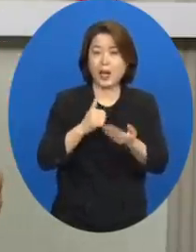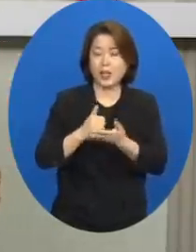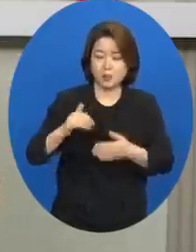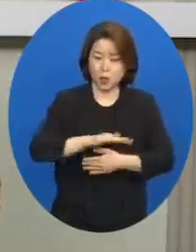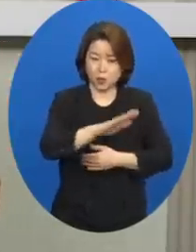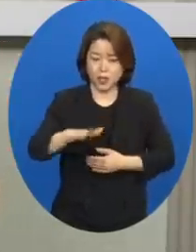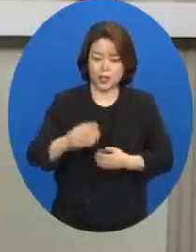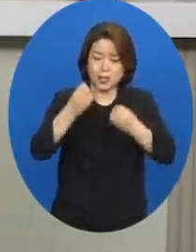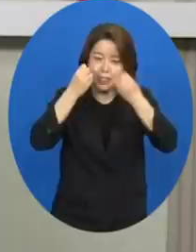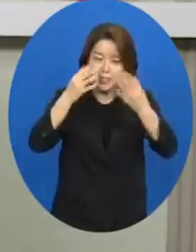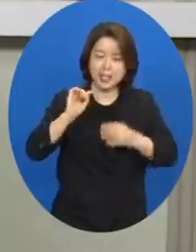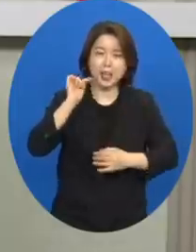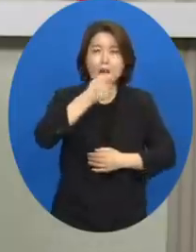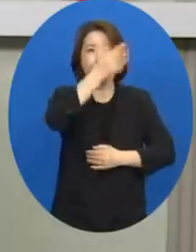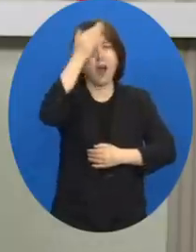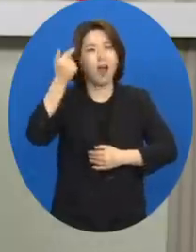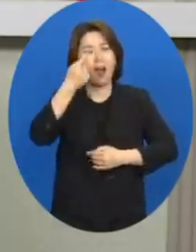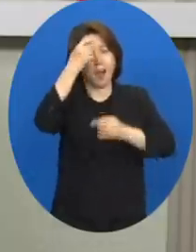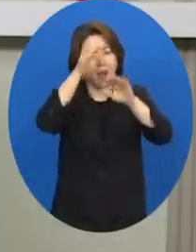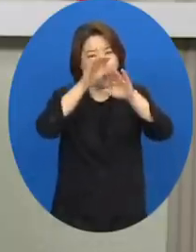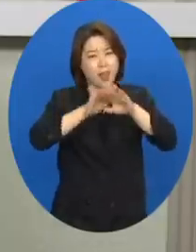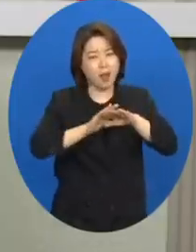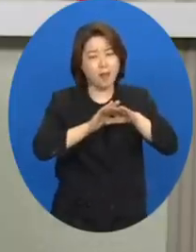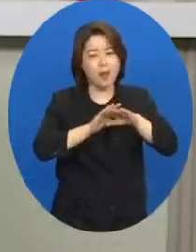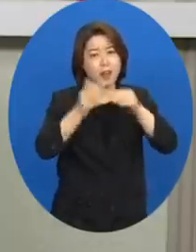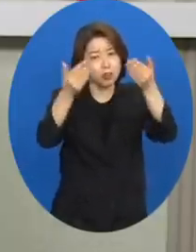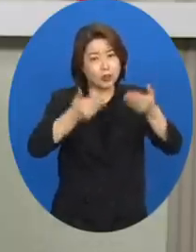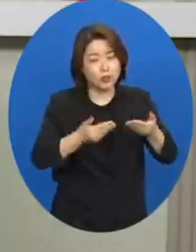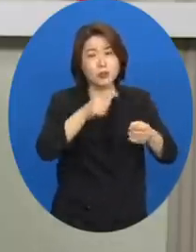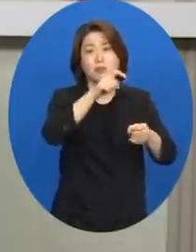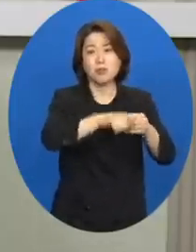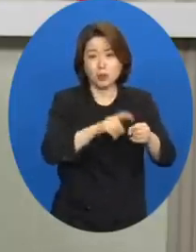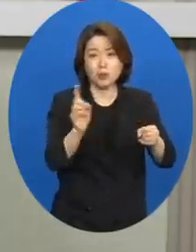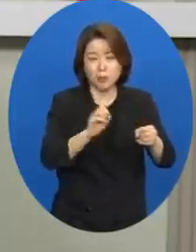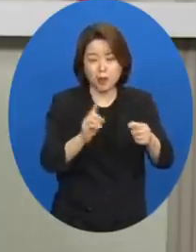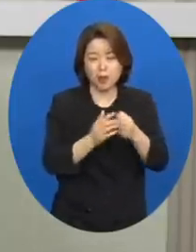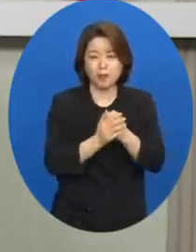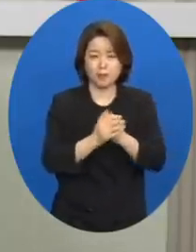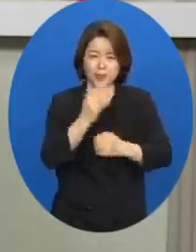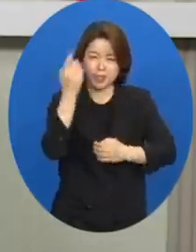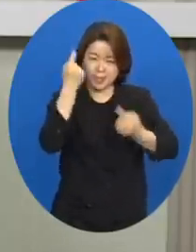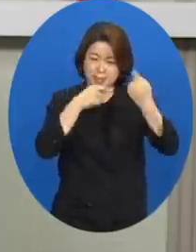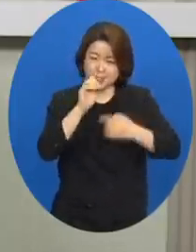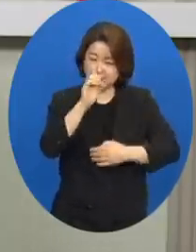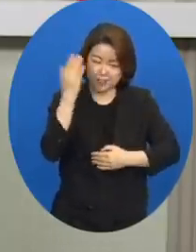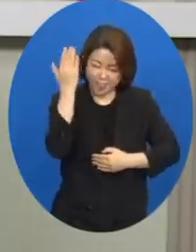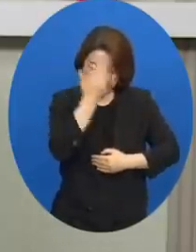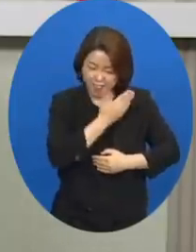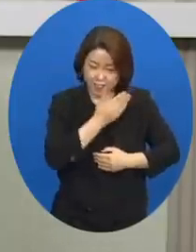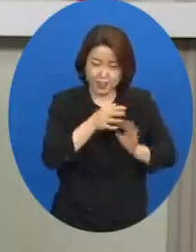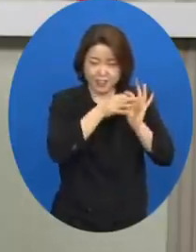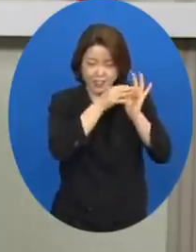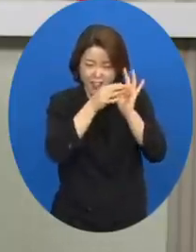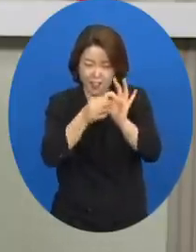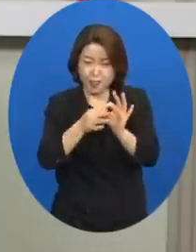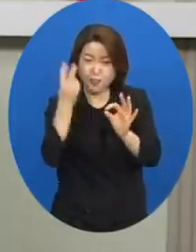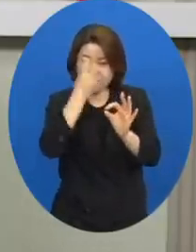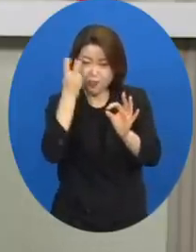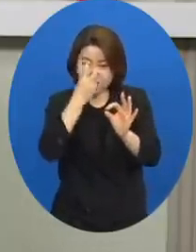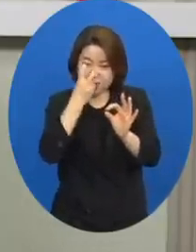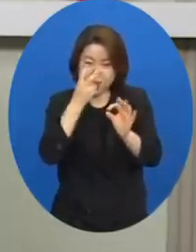예배당을 좋은 열량을 주신 것은 흠도 없이 깨끗하게 잘 유지 관리 하라고 주신